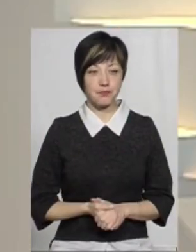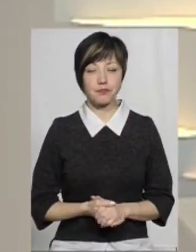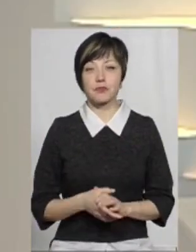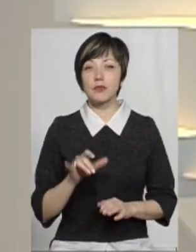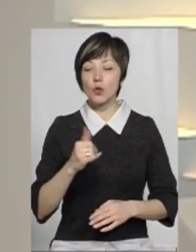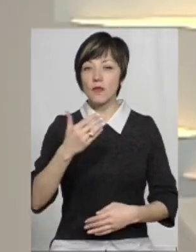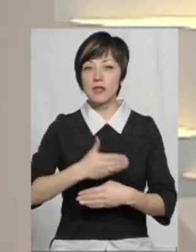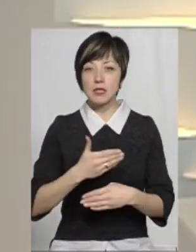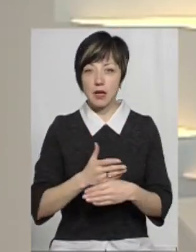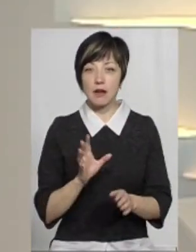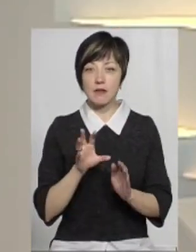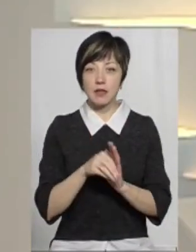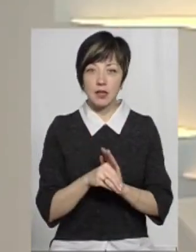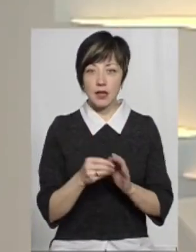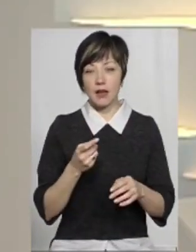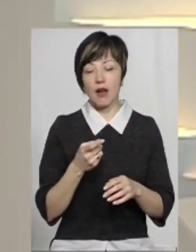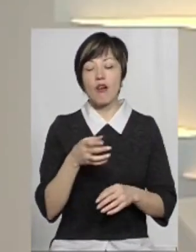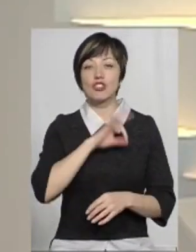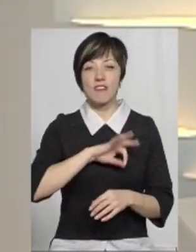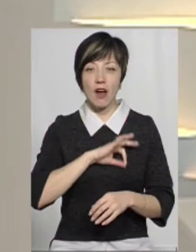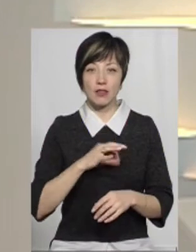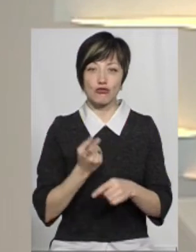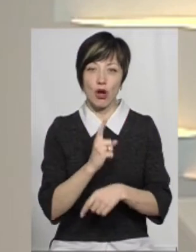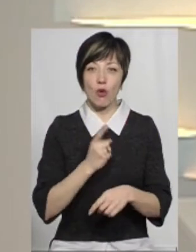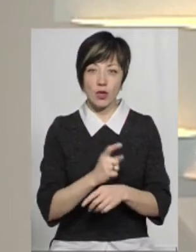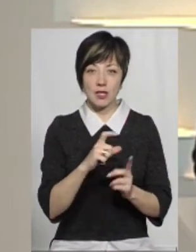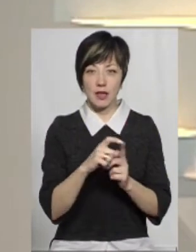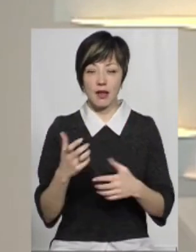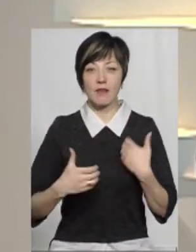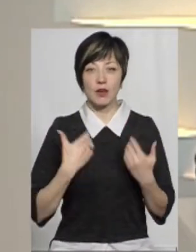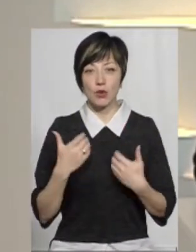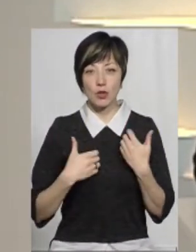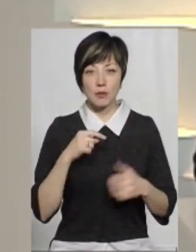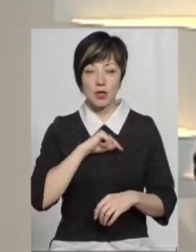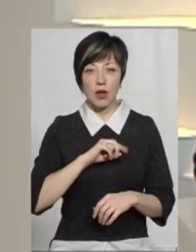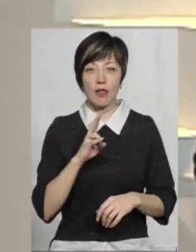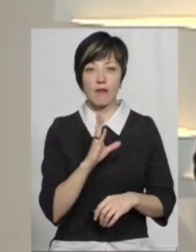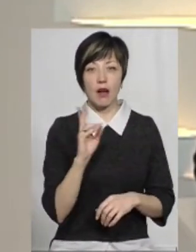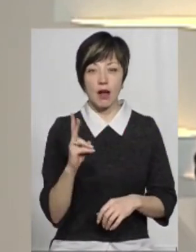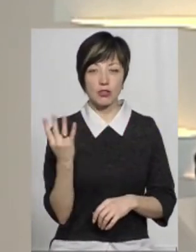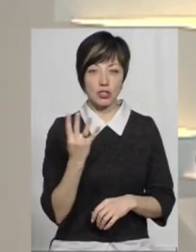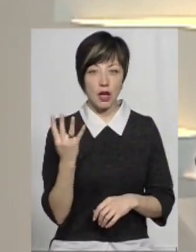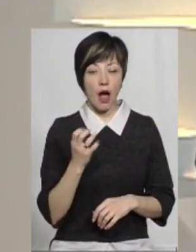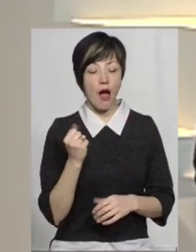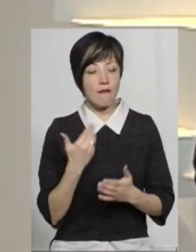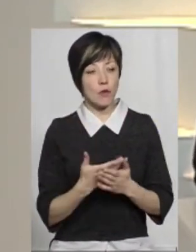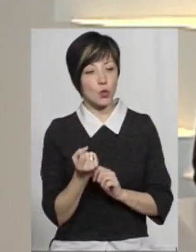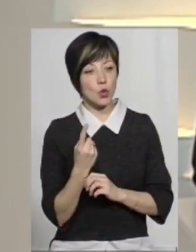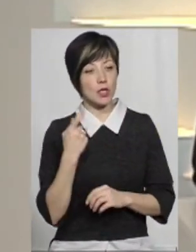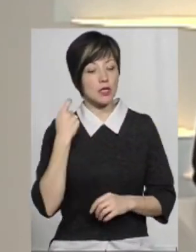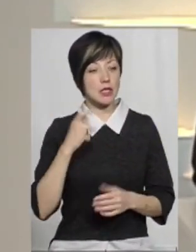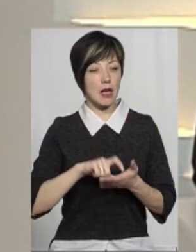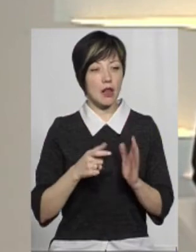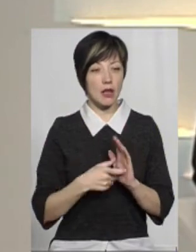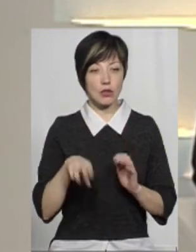У виставі вживаються жаргонні слівця, і це хвилює психолога Юлію Ніколайчук з НВК номер 4, а от